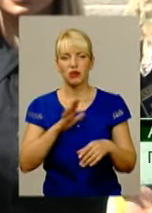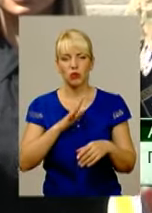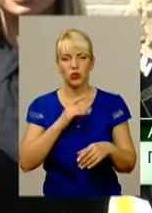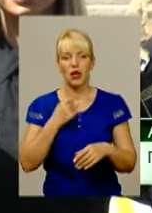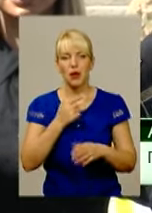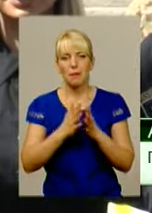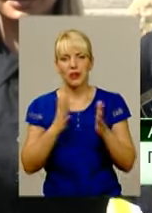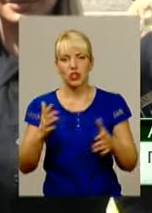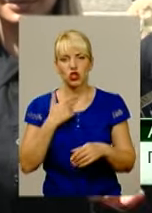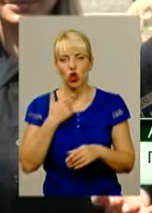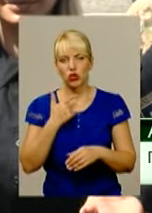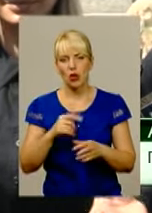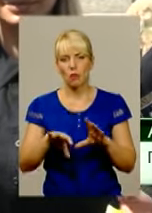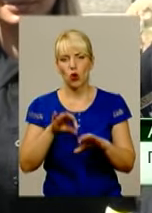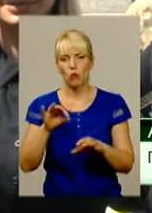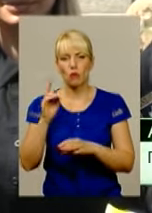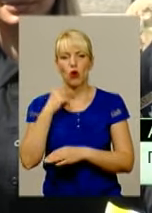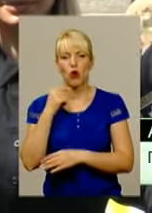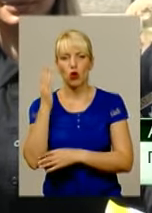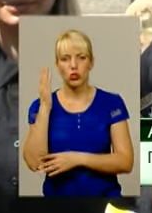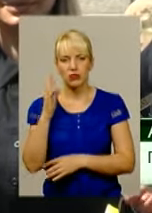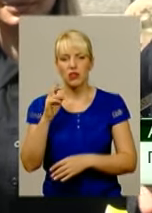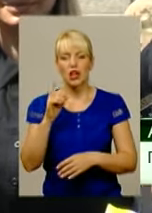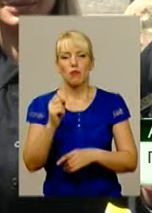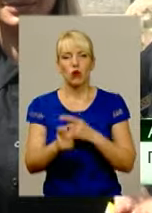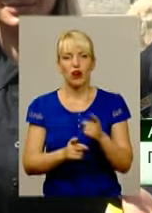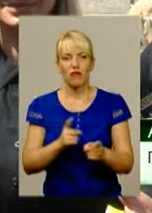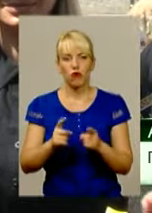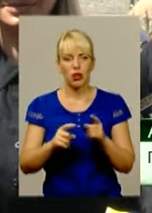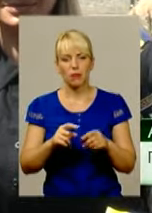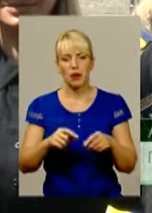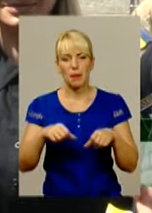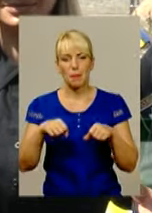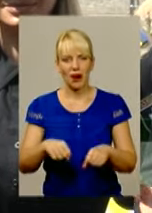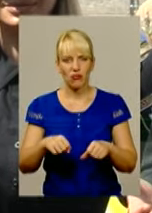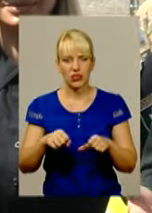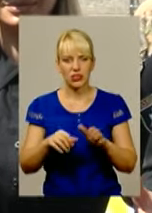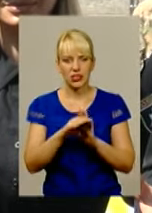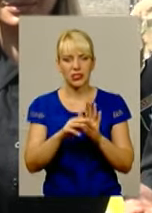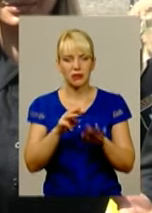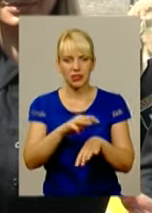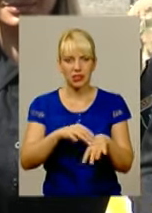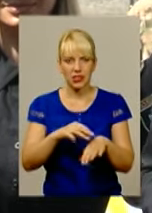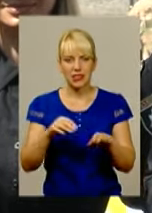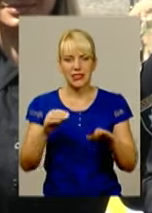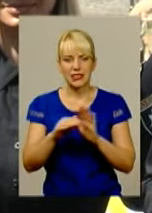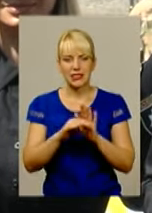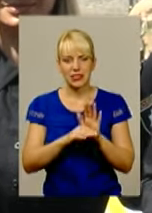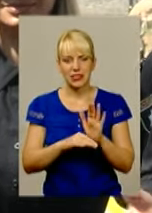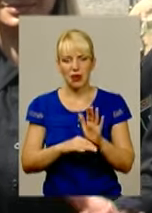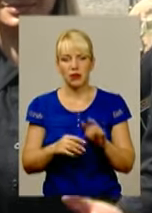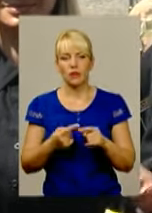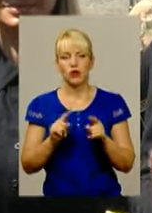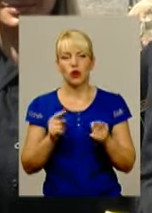декілька законів про реформу правоохоронної системи. Ці закони вносились урядом України, в тому числі закон про органи внутрішніх справ.